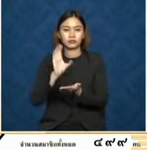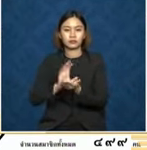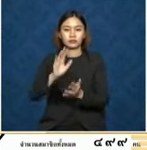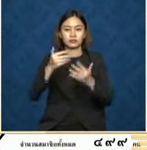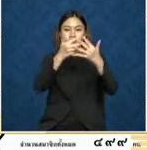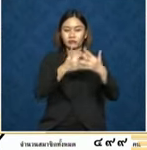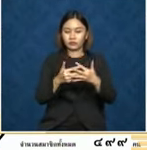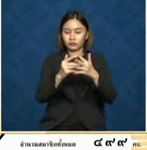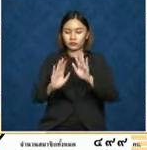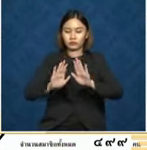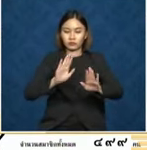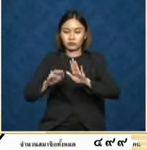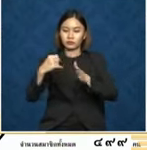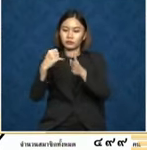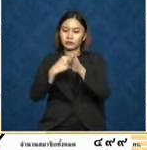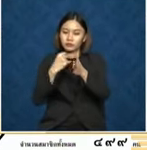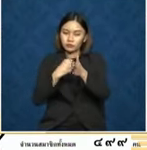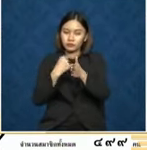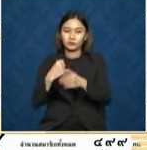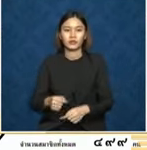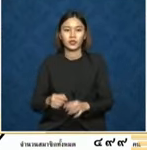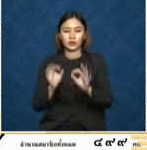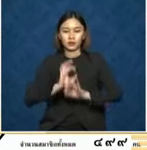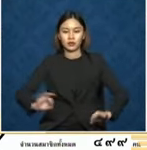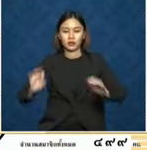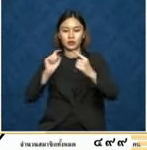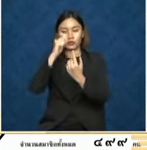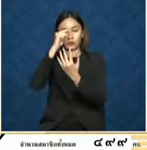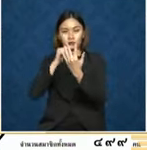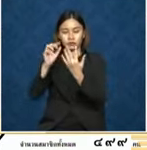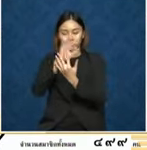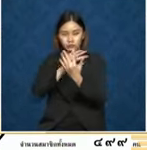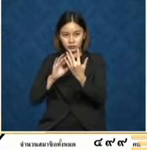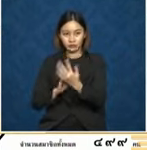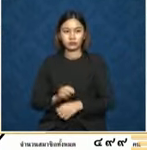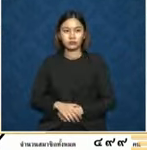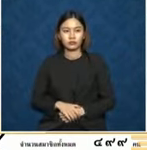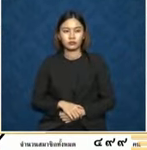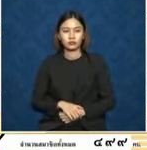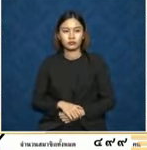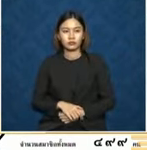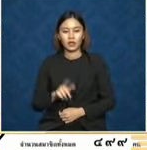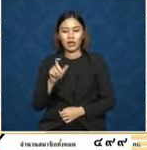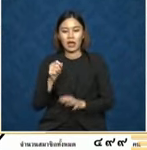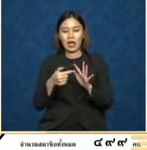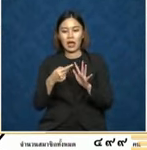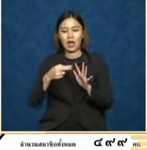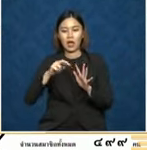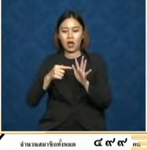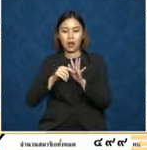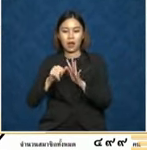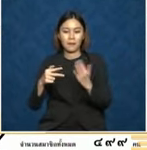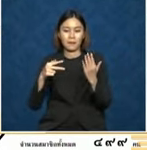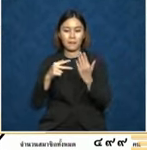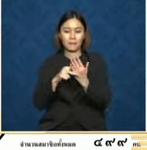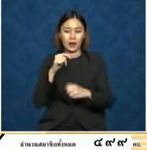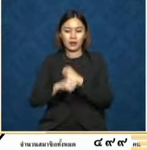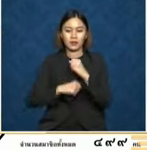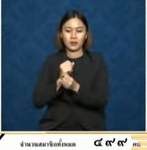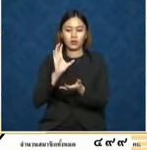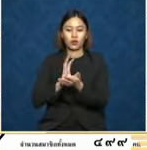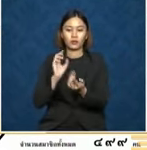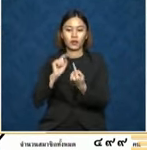ฐนะครับสามารถเปรียบเทียบได้ง่ายกับประเทศอื่นนะครับโดยเฉพาะประเทศไทยนะครับประเทศสหรัฐอาหรับเอมิเรตส์ครับตัดปีงบประมาณใน